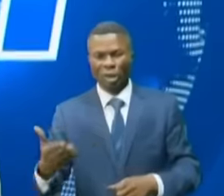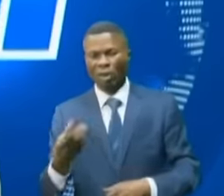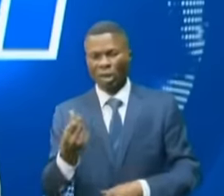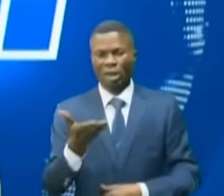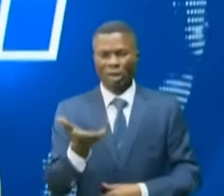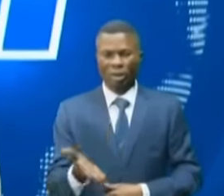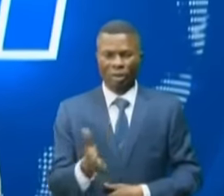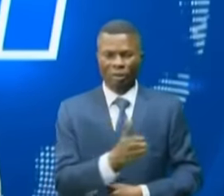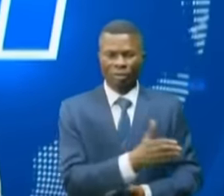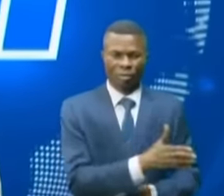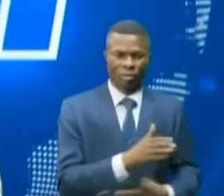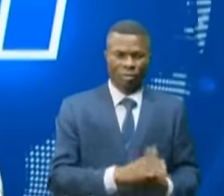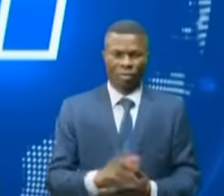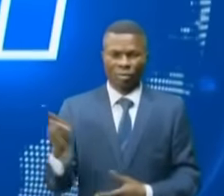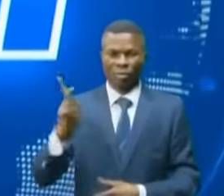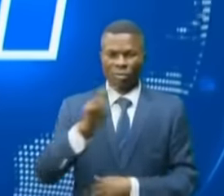financier.